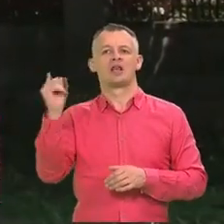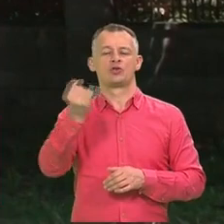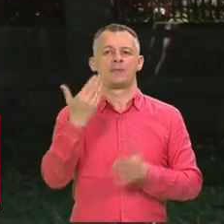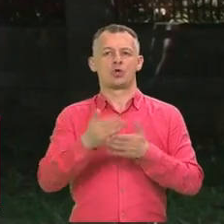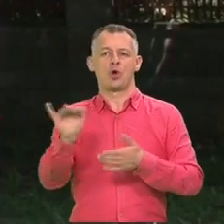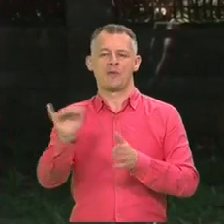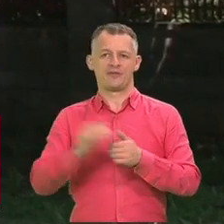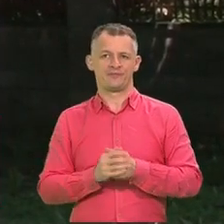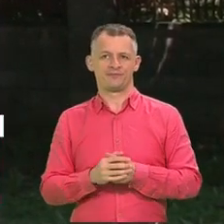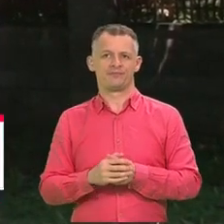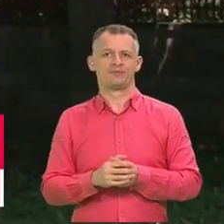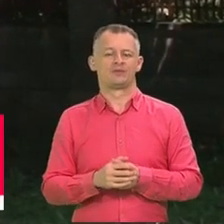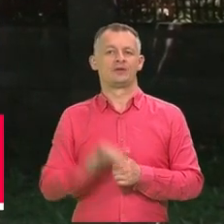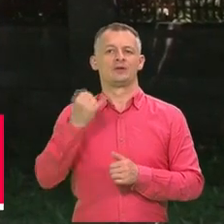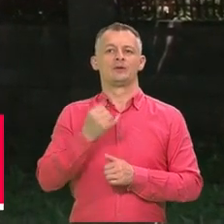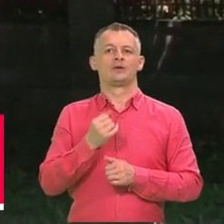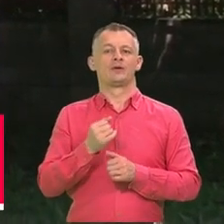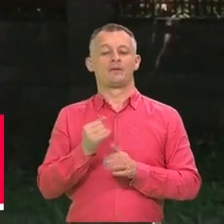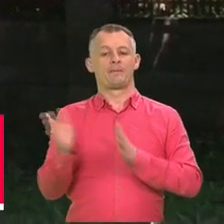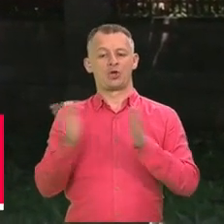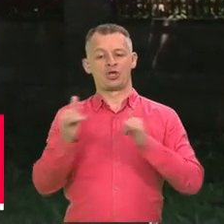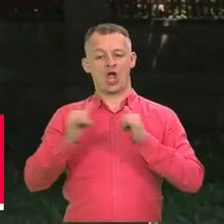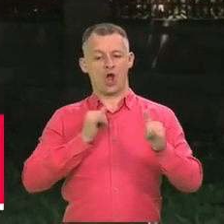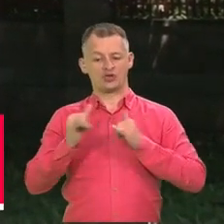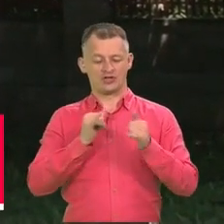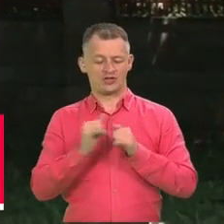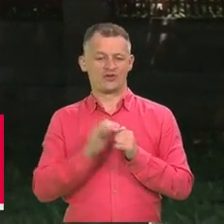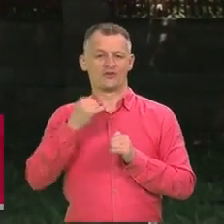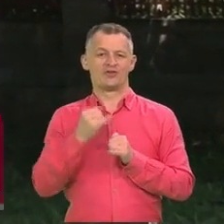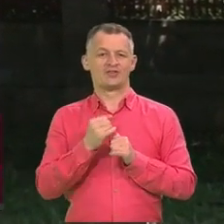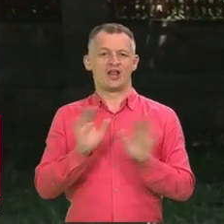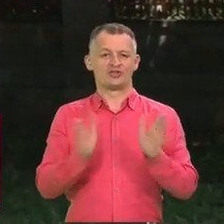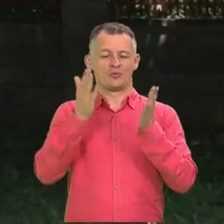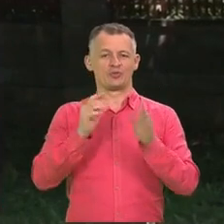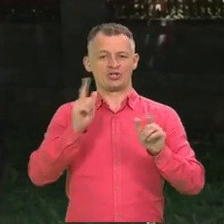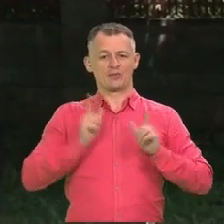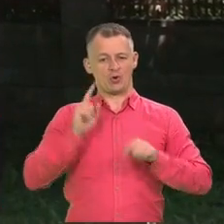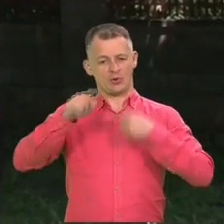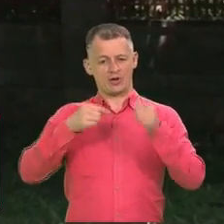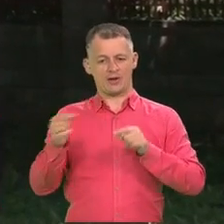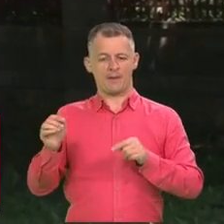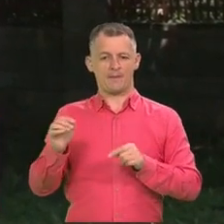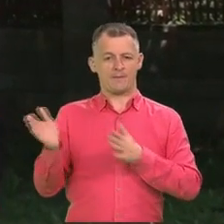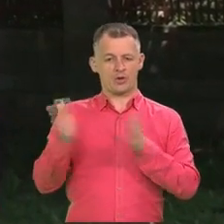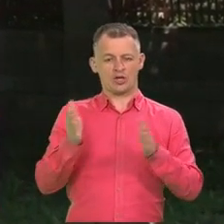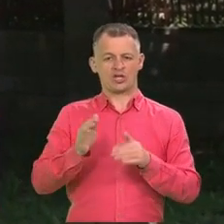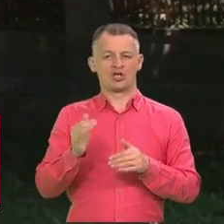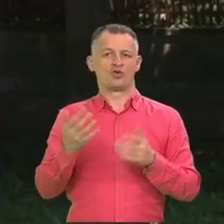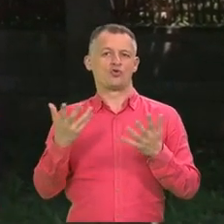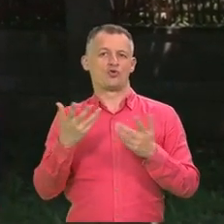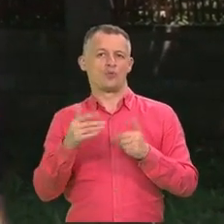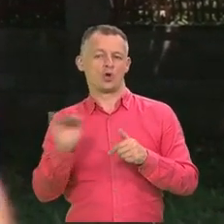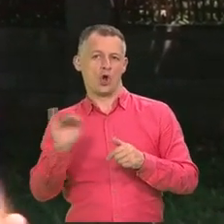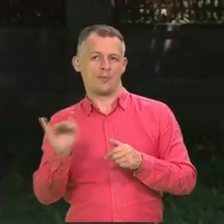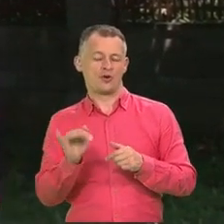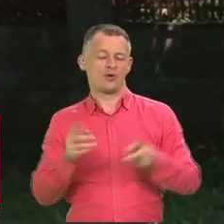că sezonul concediilor este de-abia la început și se așteaptă ca în perioada următoare numărul copiilor cărora le va fi întreruptă călătoria,